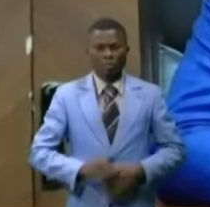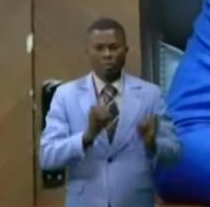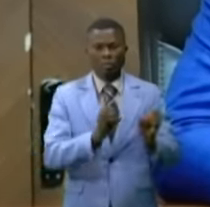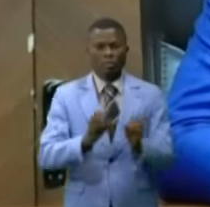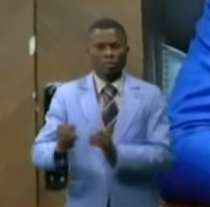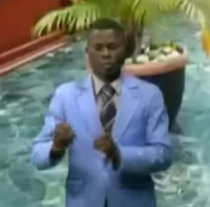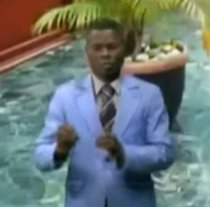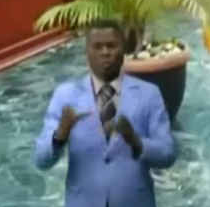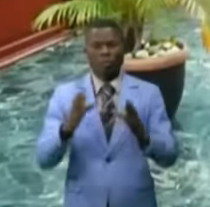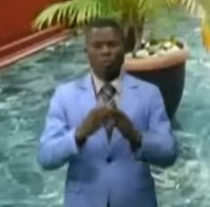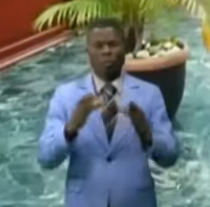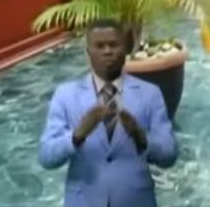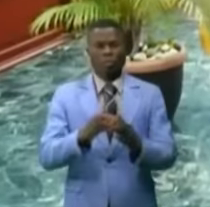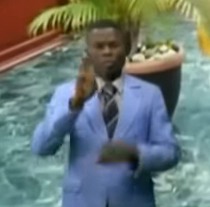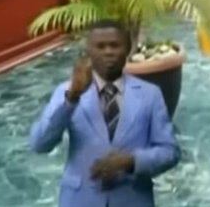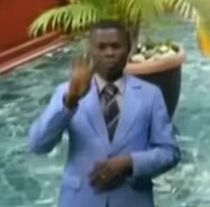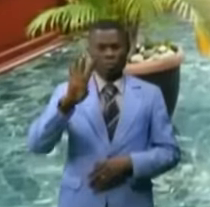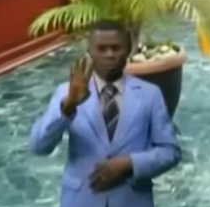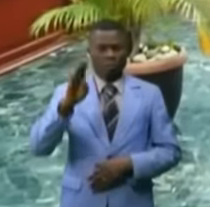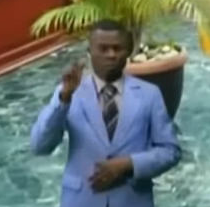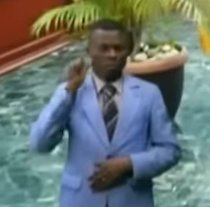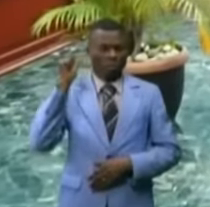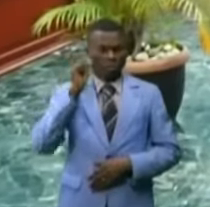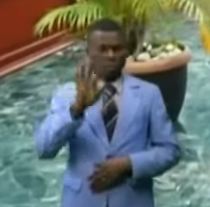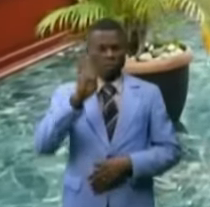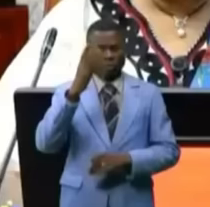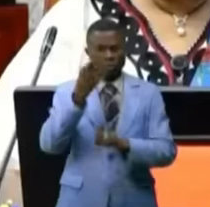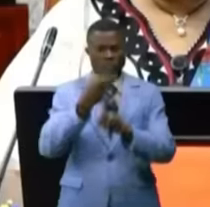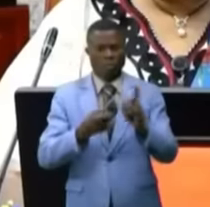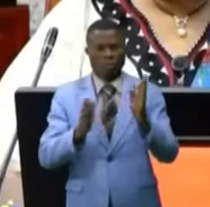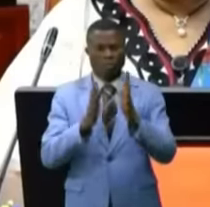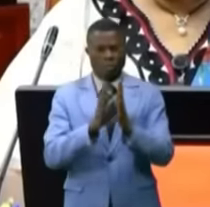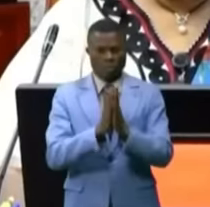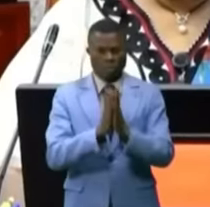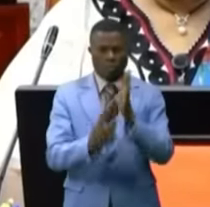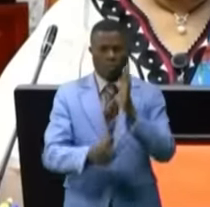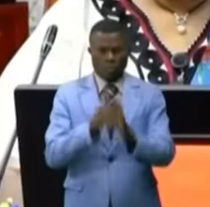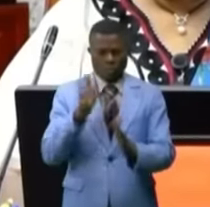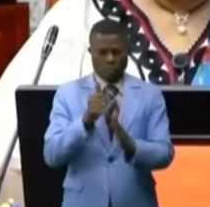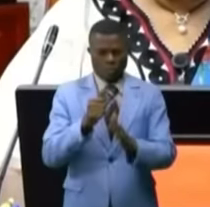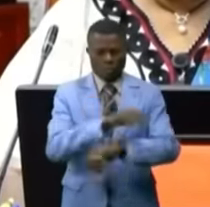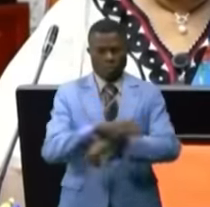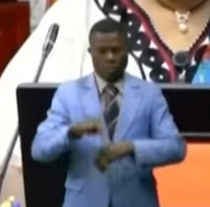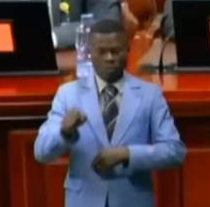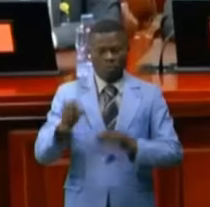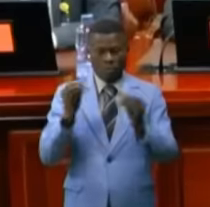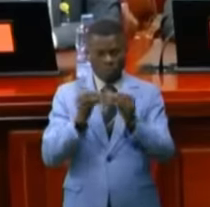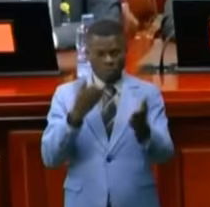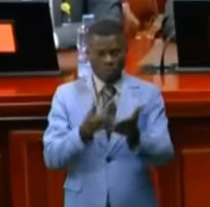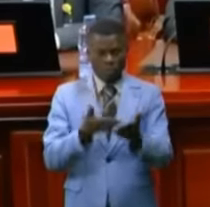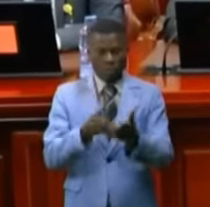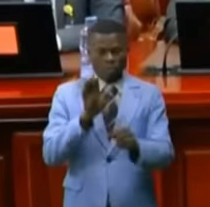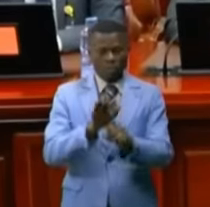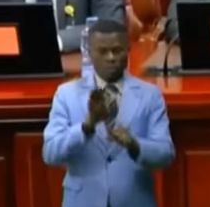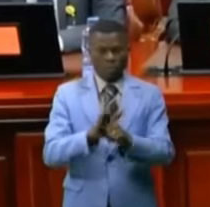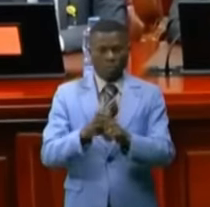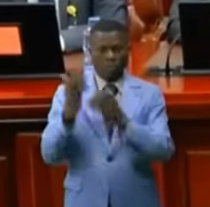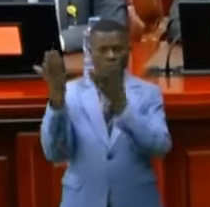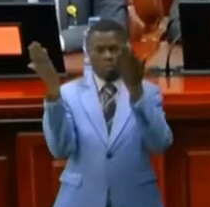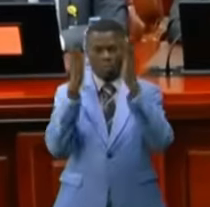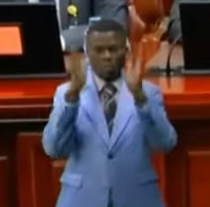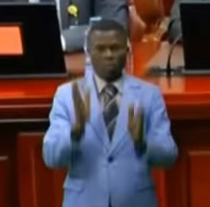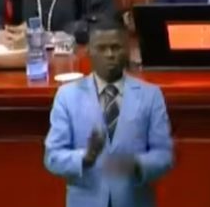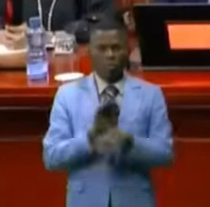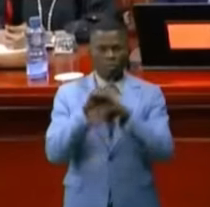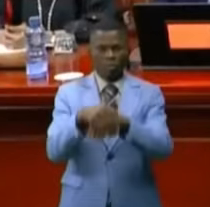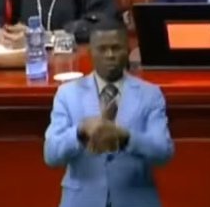a présidé ce jeudi 9 novembre à la Cité de l'Union africaine, réunion à laquelle plusieurs acteurs engagés dans